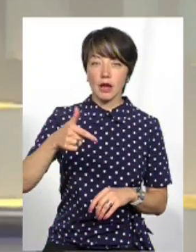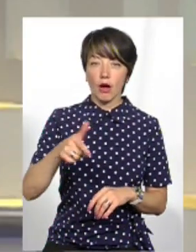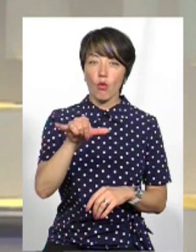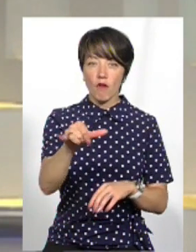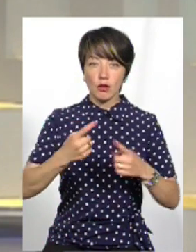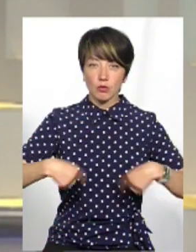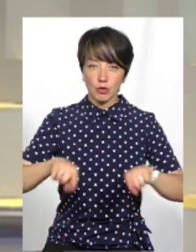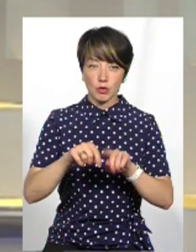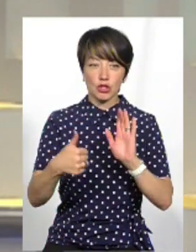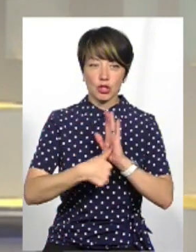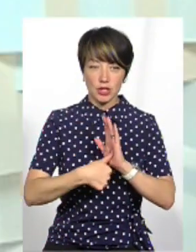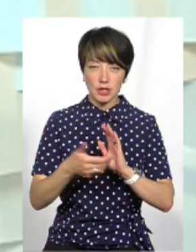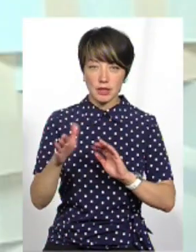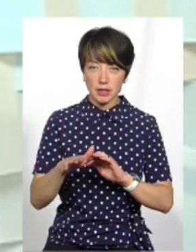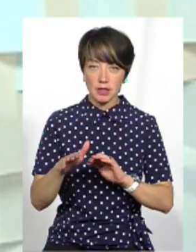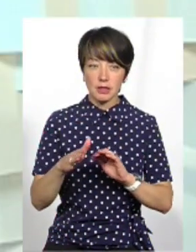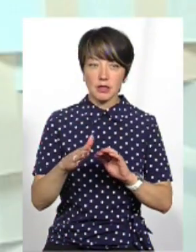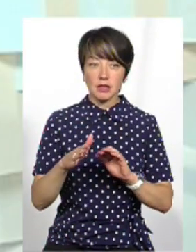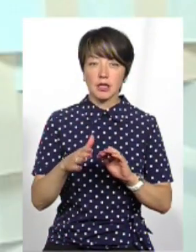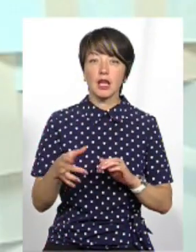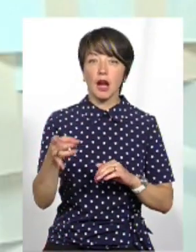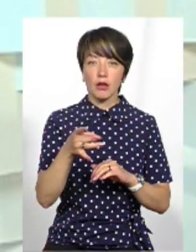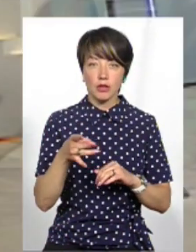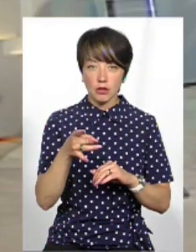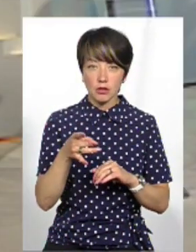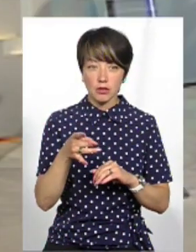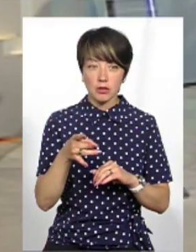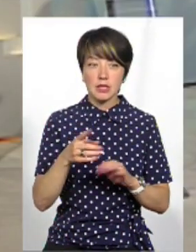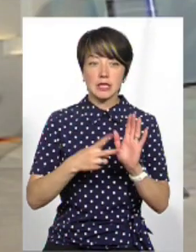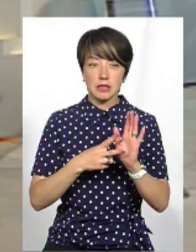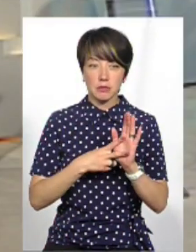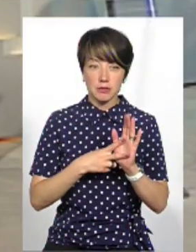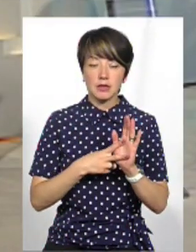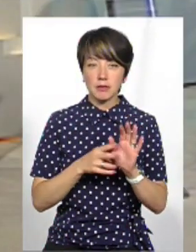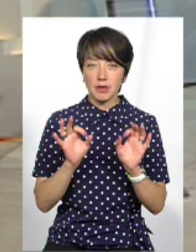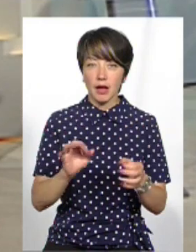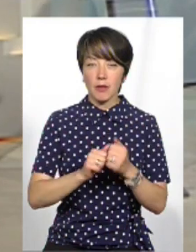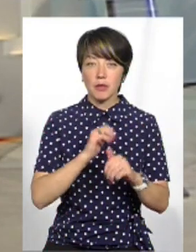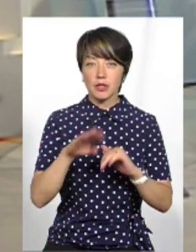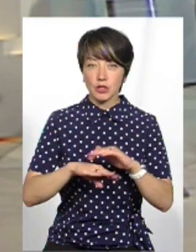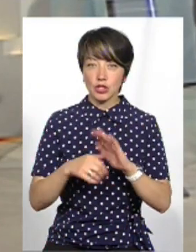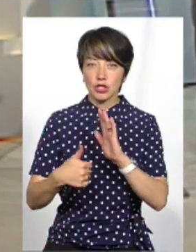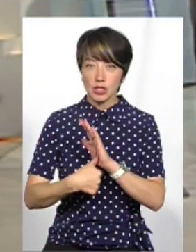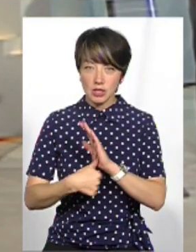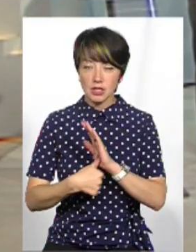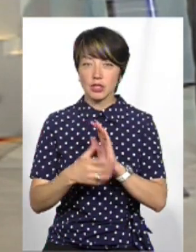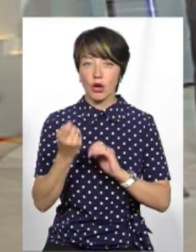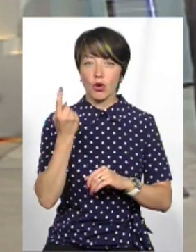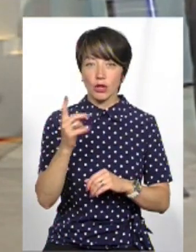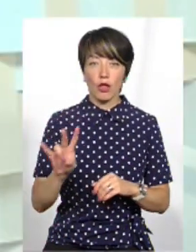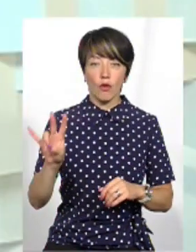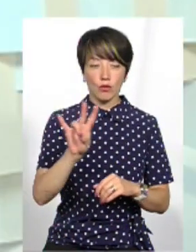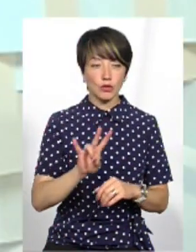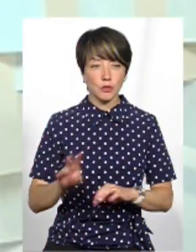тергромад у вашому окрузі? Шість районів. Якщо ми говоримо про округ, то сім. Правильно, в Кам'янець-Подільському 6, а ще